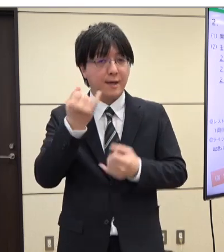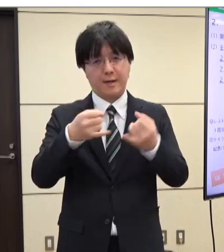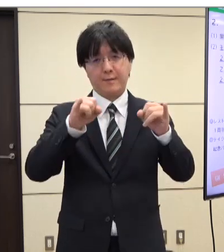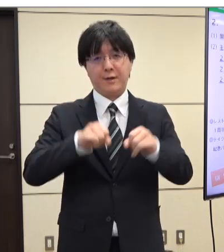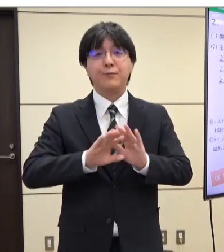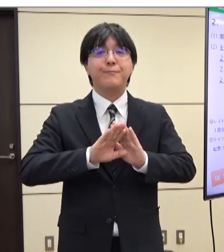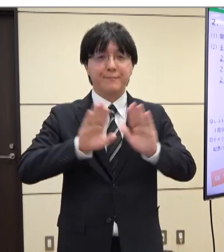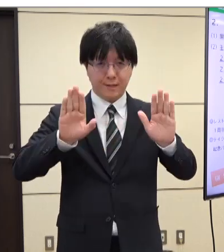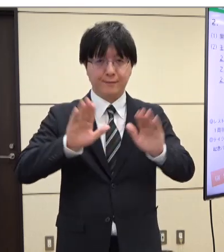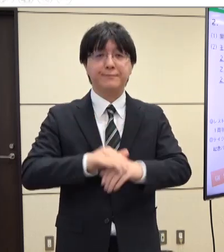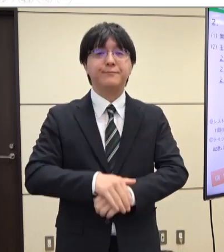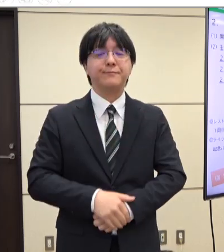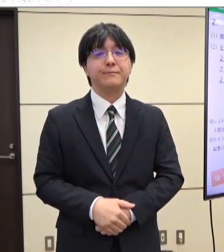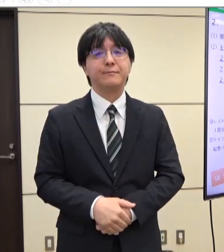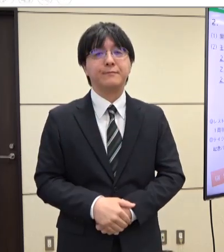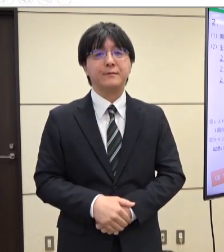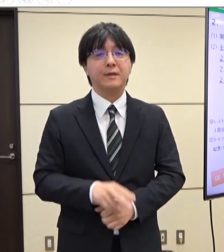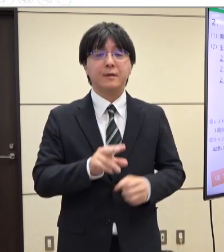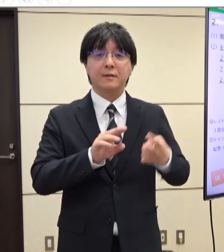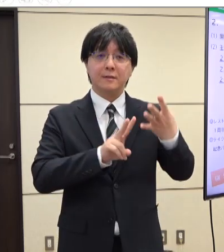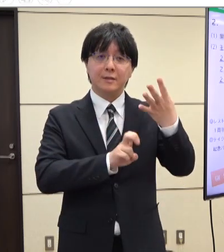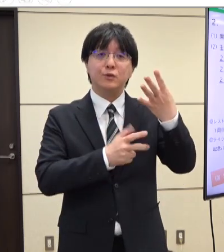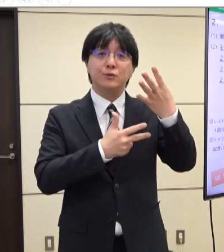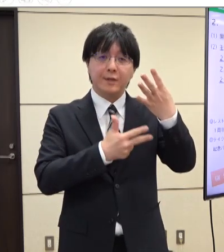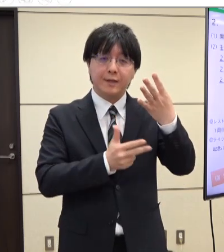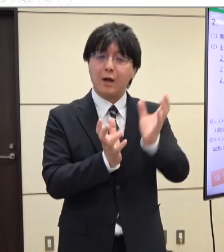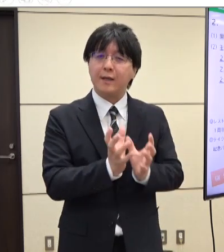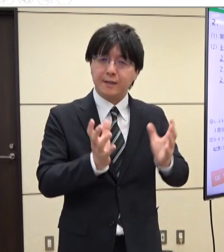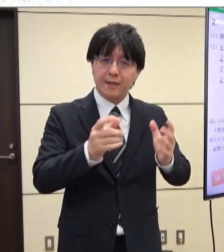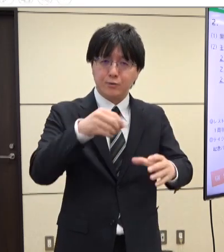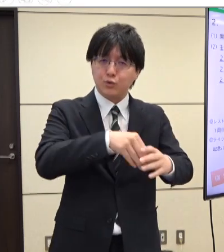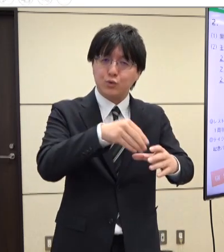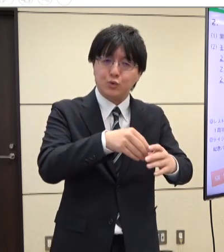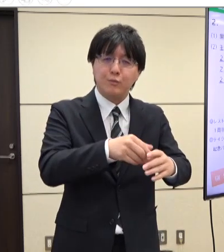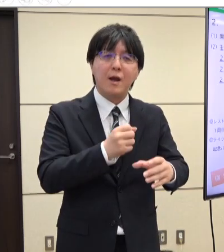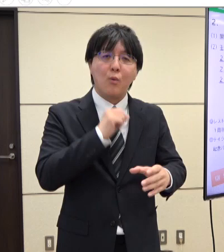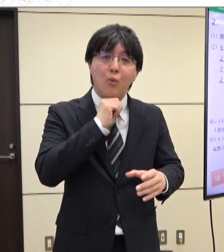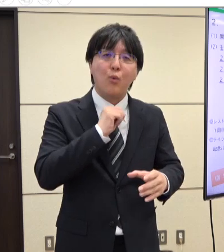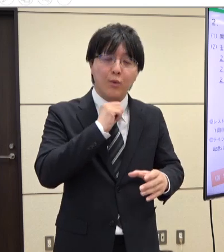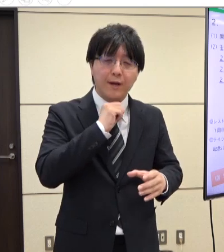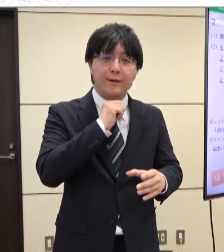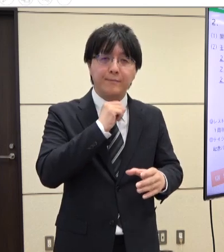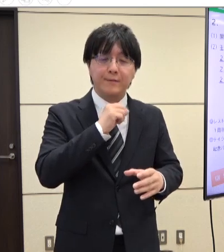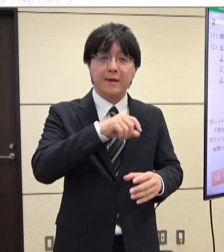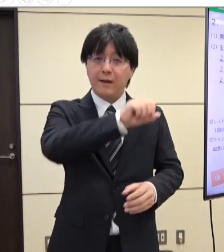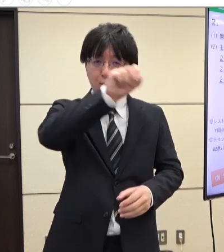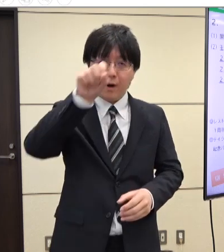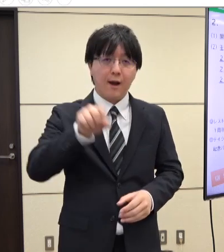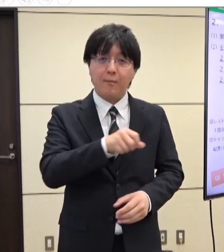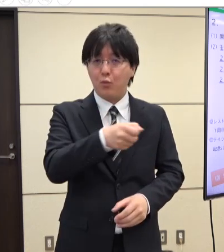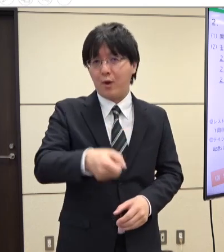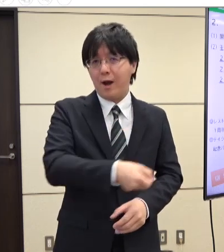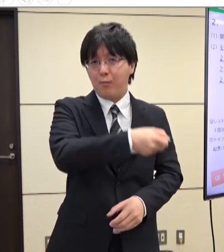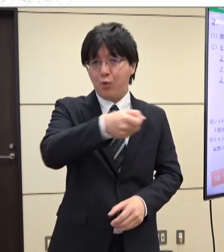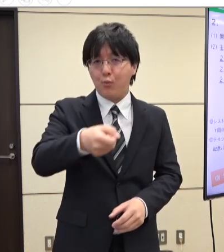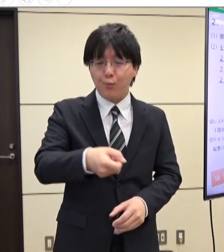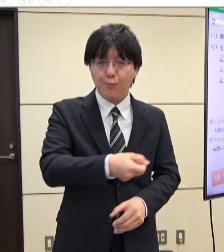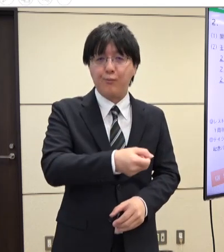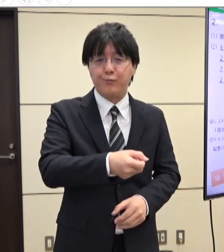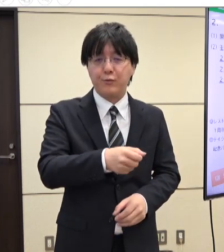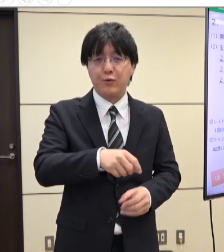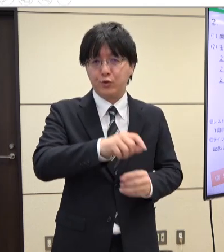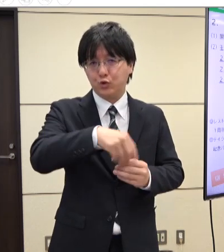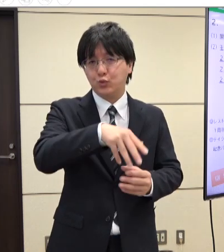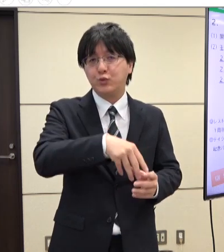施をいたします。27日は、野菜詰め放題やガラポン抽選会、28日はお得な